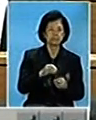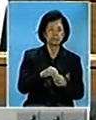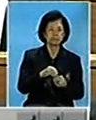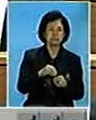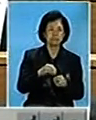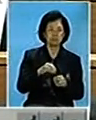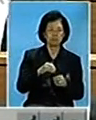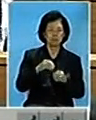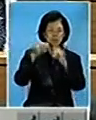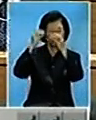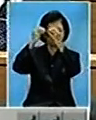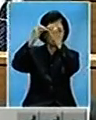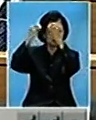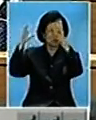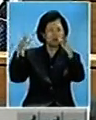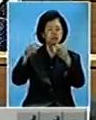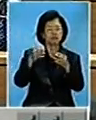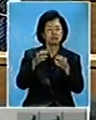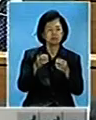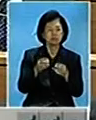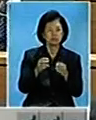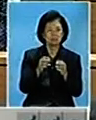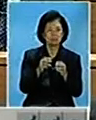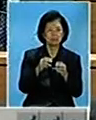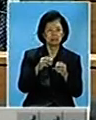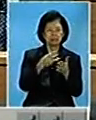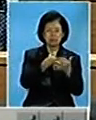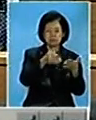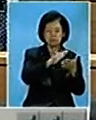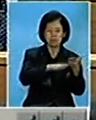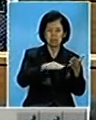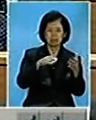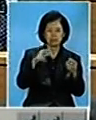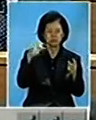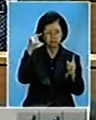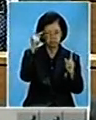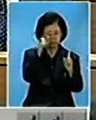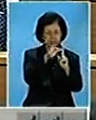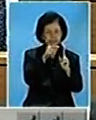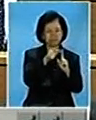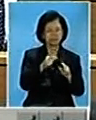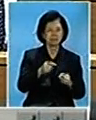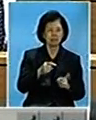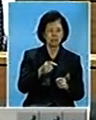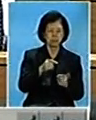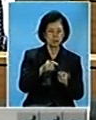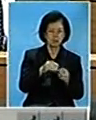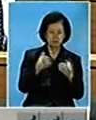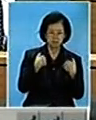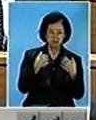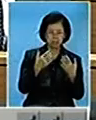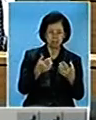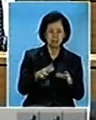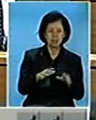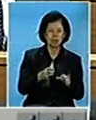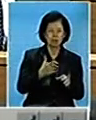น์พันธกิจและก็เป้าประสงค์ที่ได้วางไว้ขอกราบเรียนต่อท่านประธานว่า